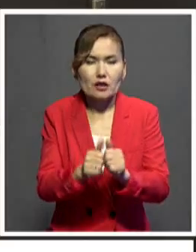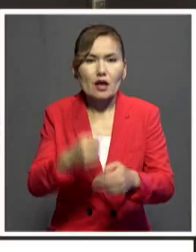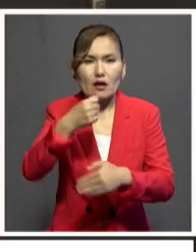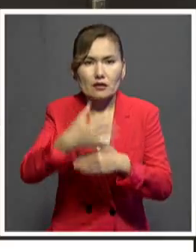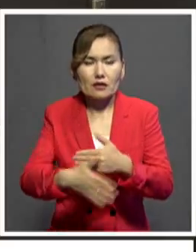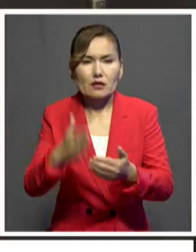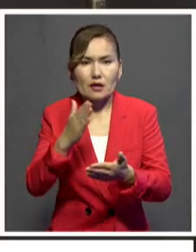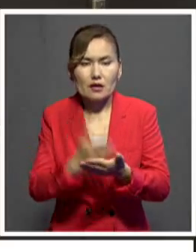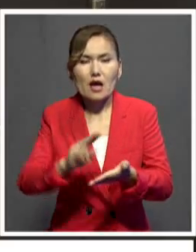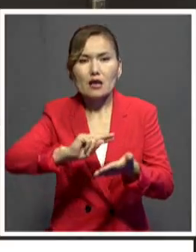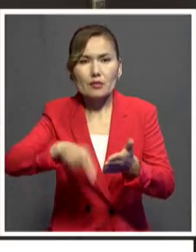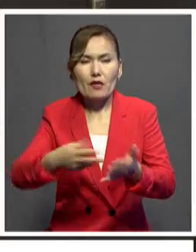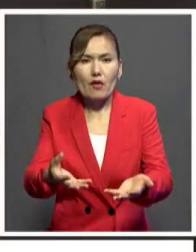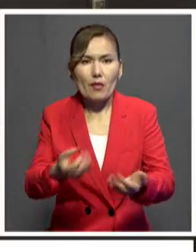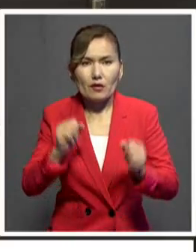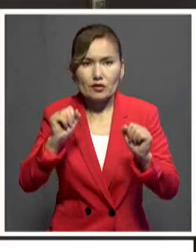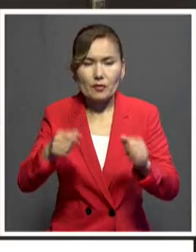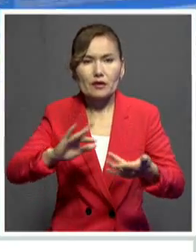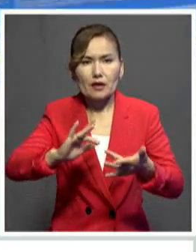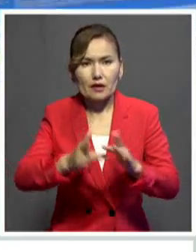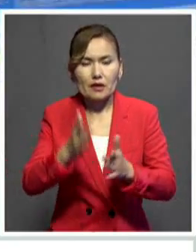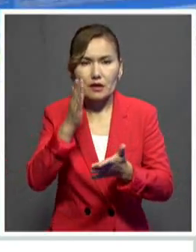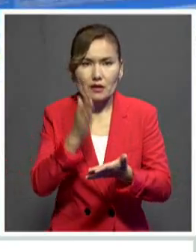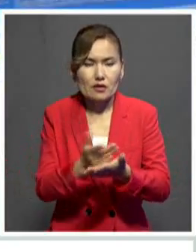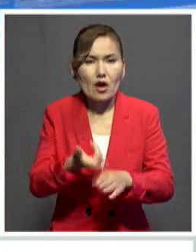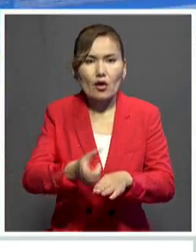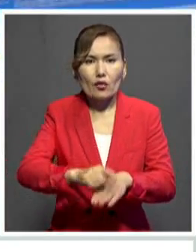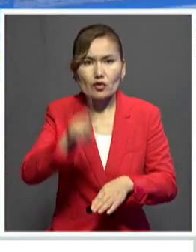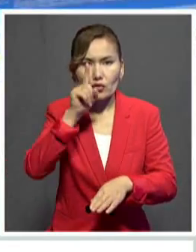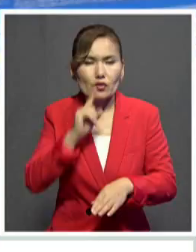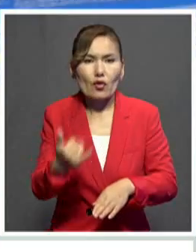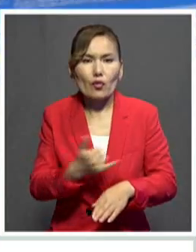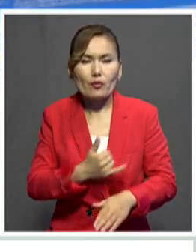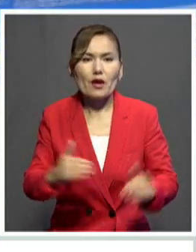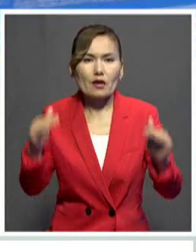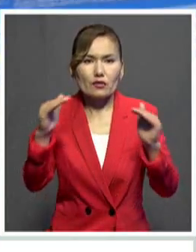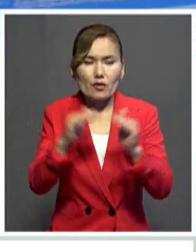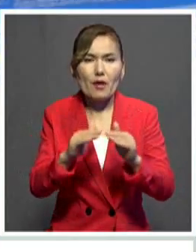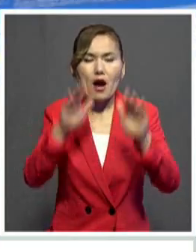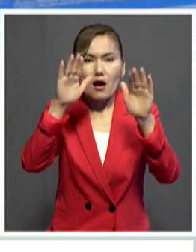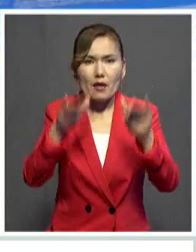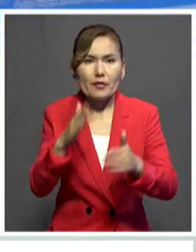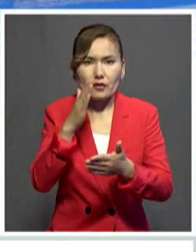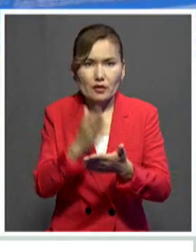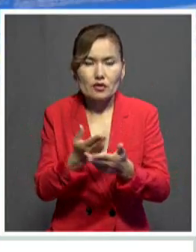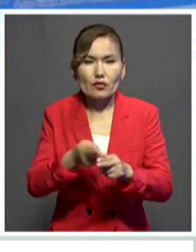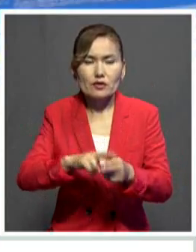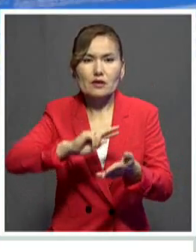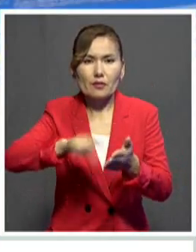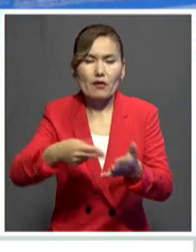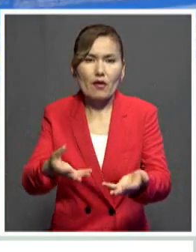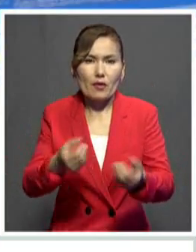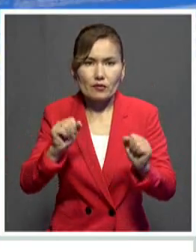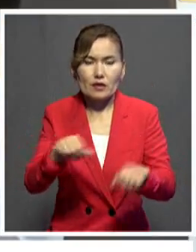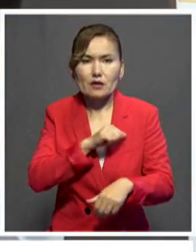қайту өзіңнің сондай жаныңа жайлы. Өйткені үйде компьютер бар, немерелерім бар, мен де отырамын мен компьютерге.